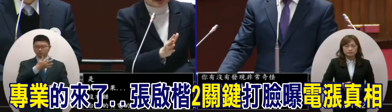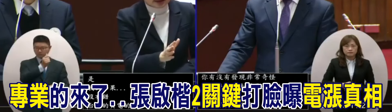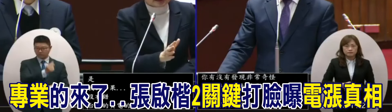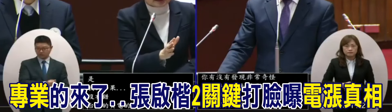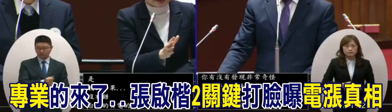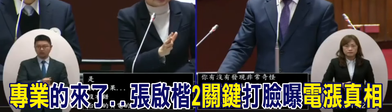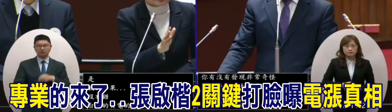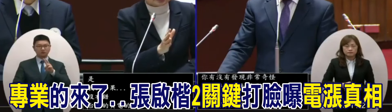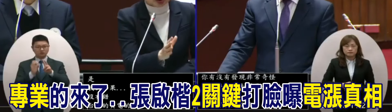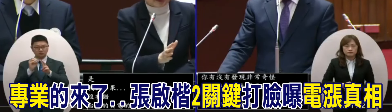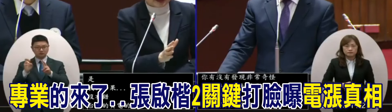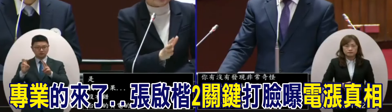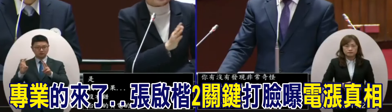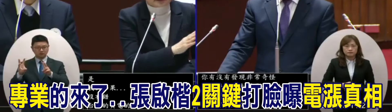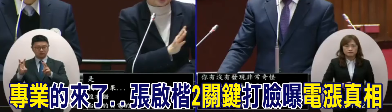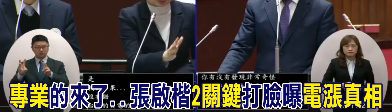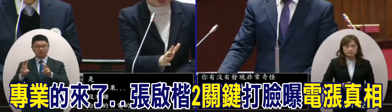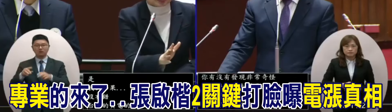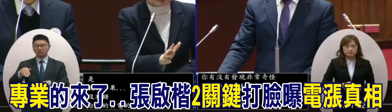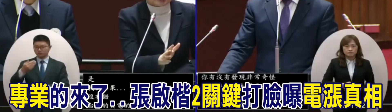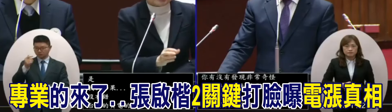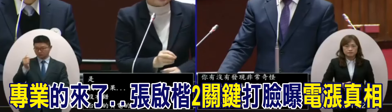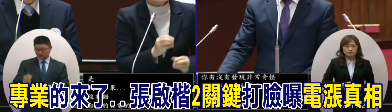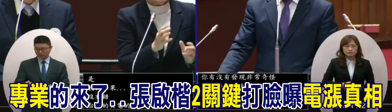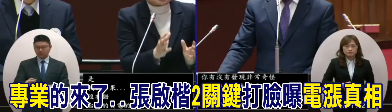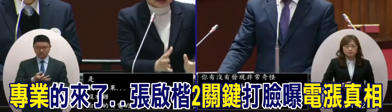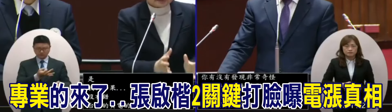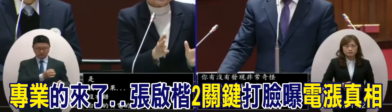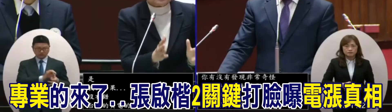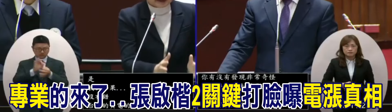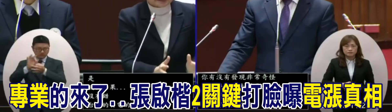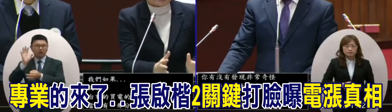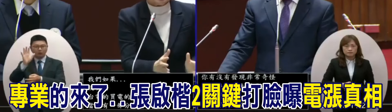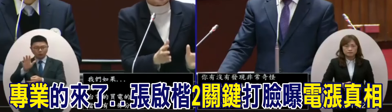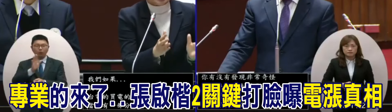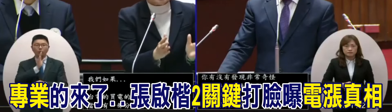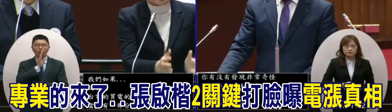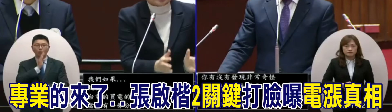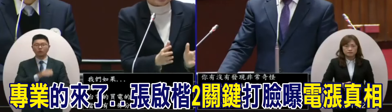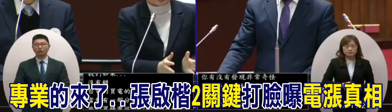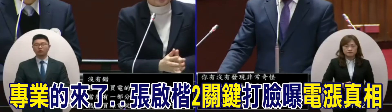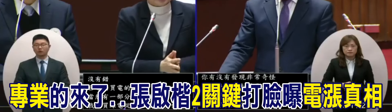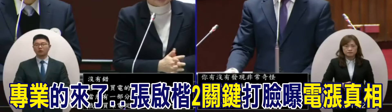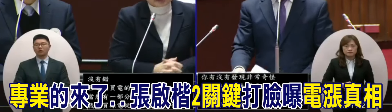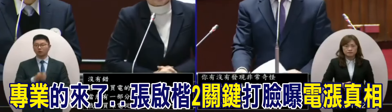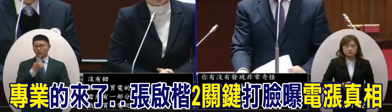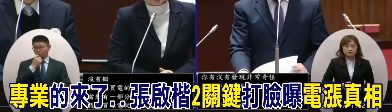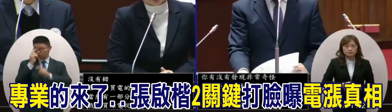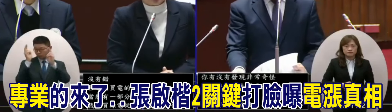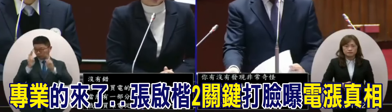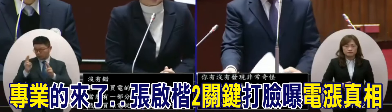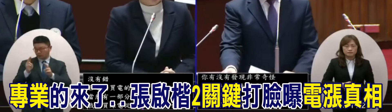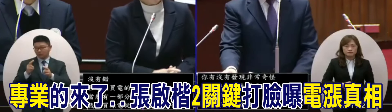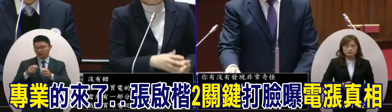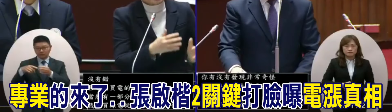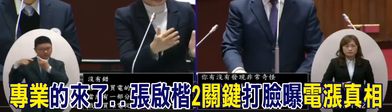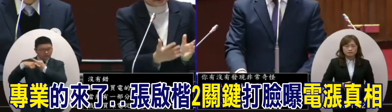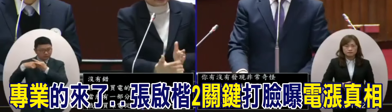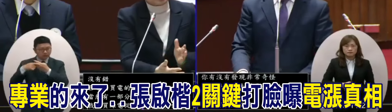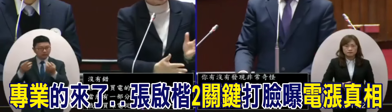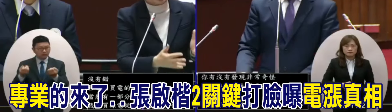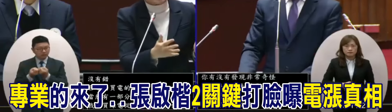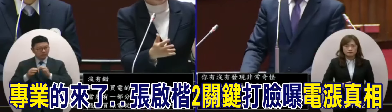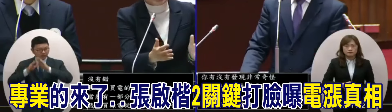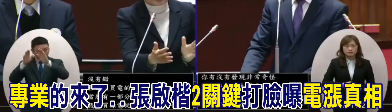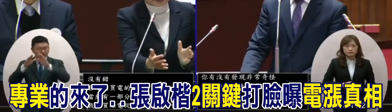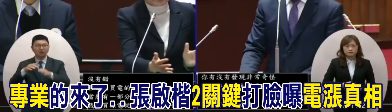到2023年的900亿是没有错，有增加。但是发展绿电也是台湾一定要去走的路。那前